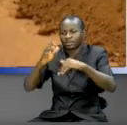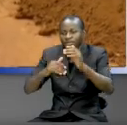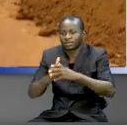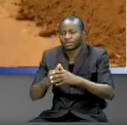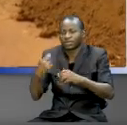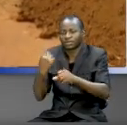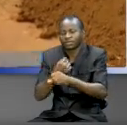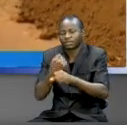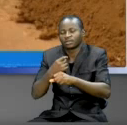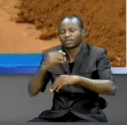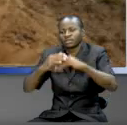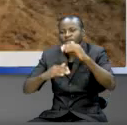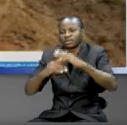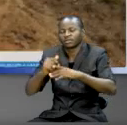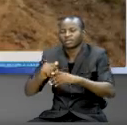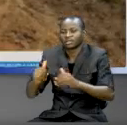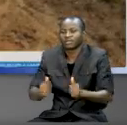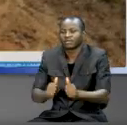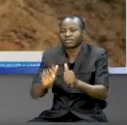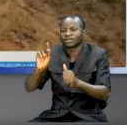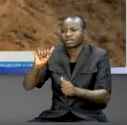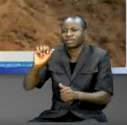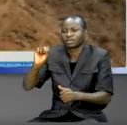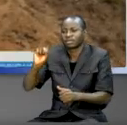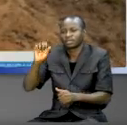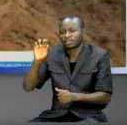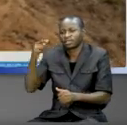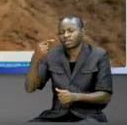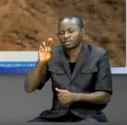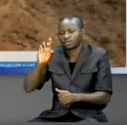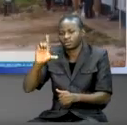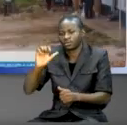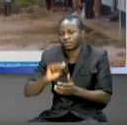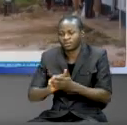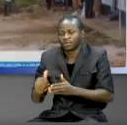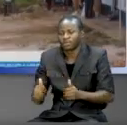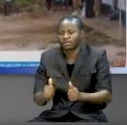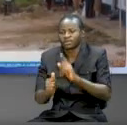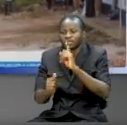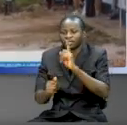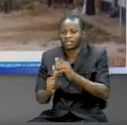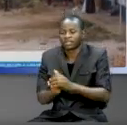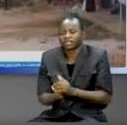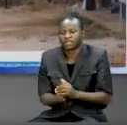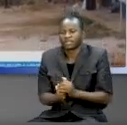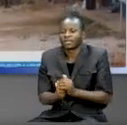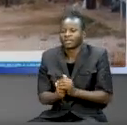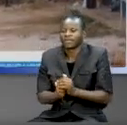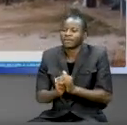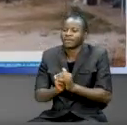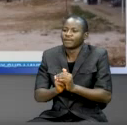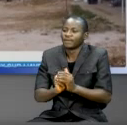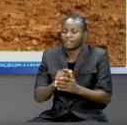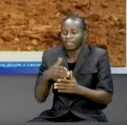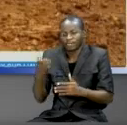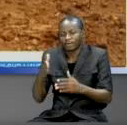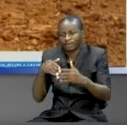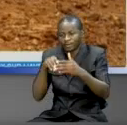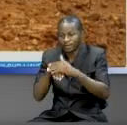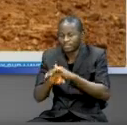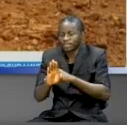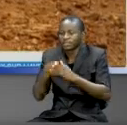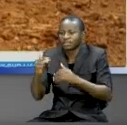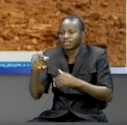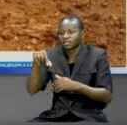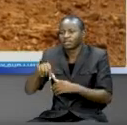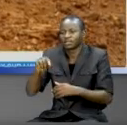de travaux de réhabilitation sur l'avenue Kasangoulou, une avenue qui est une des principales voies d'accès au quartier Gambela 2, quartier